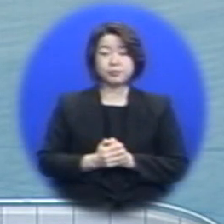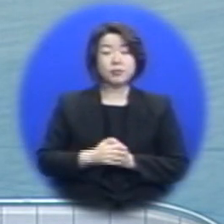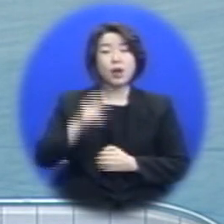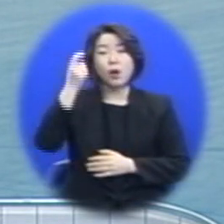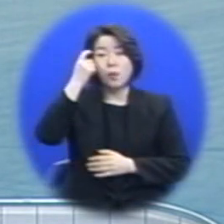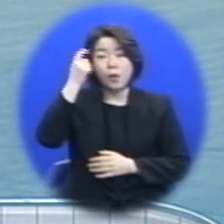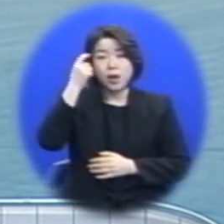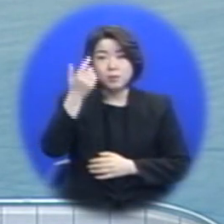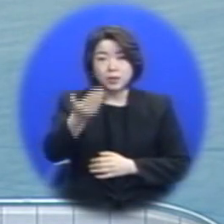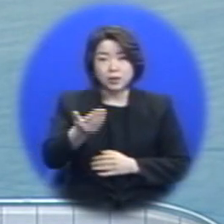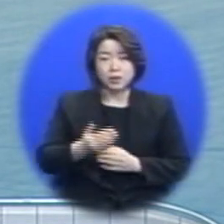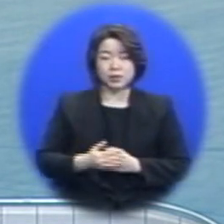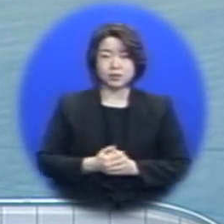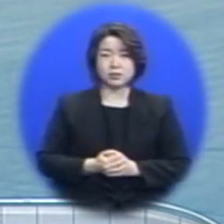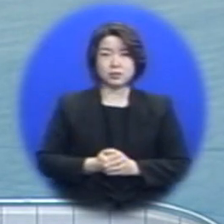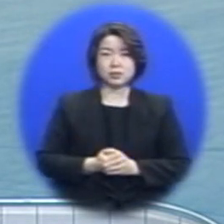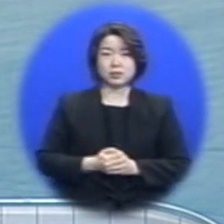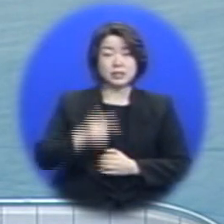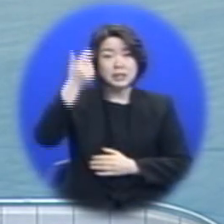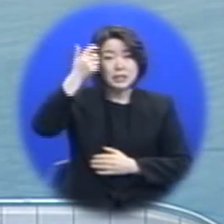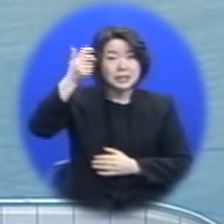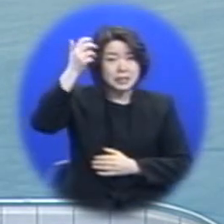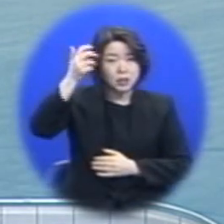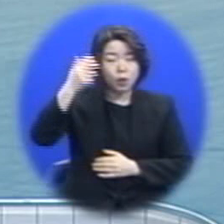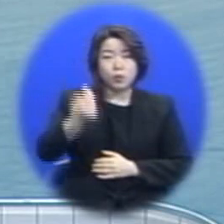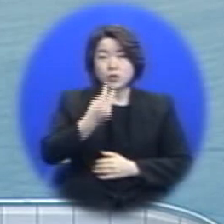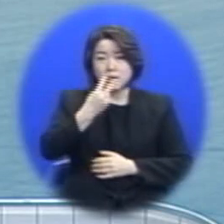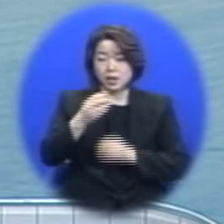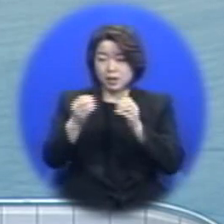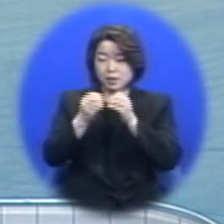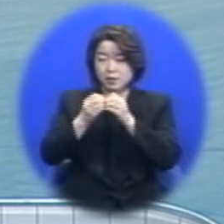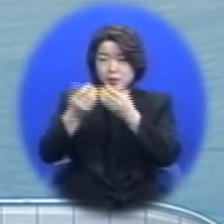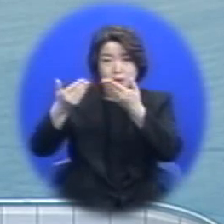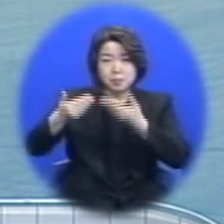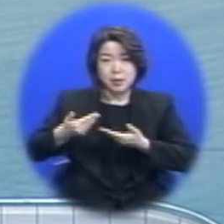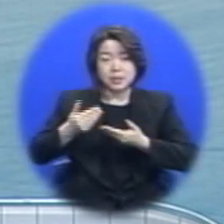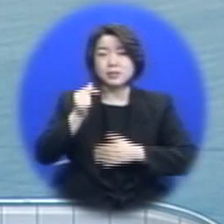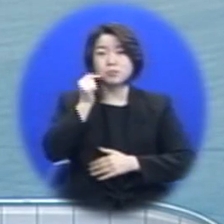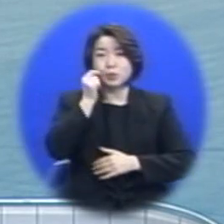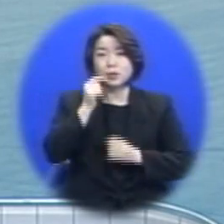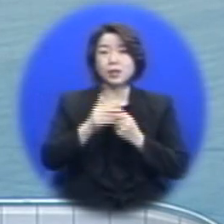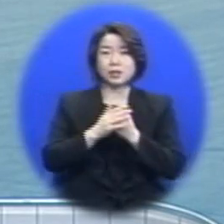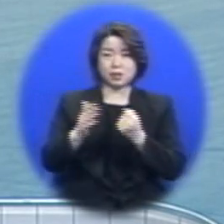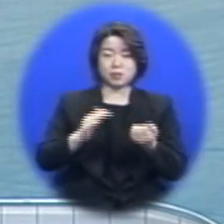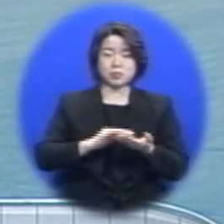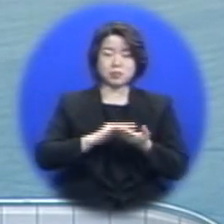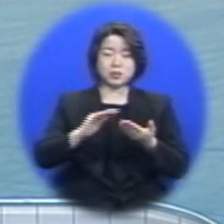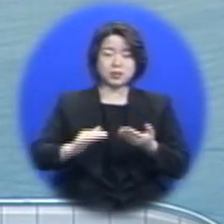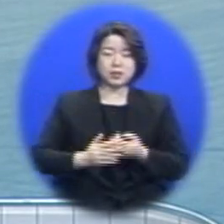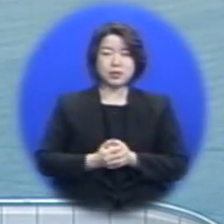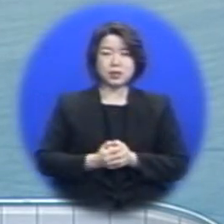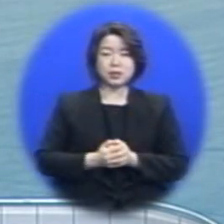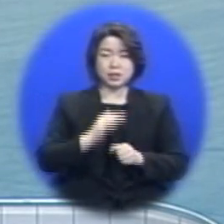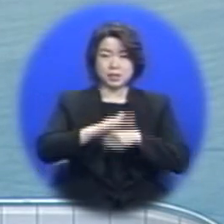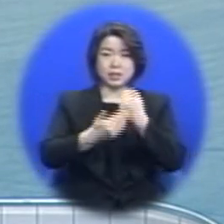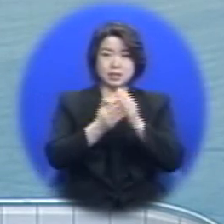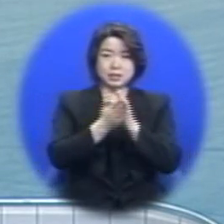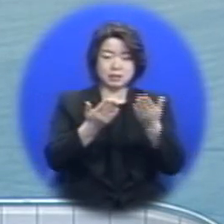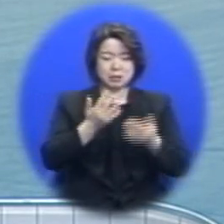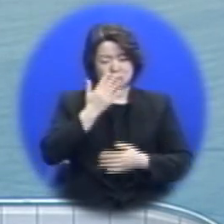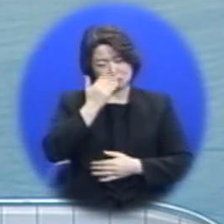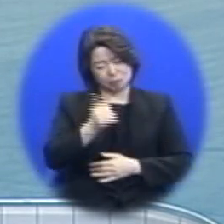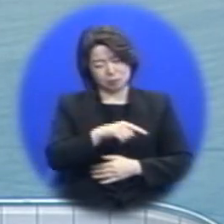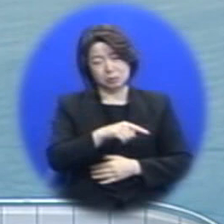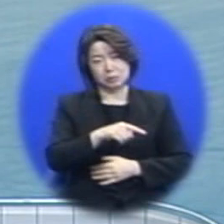왜 그렇습니까? 영혼을 살릴 메시지를 전혀 받지 못하고 있기 때문에 그렇습니다. 성경은 고리타분한